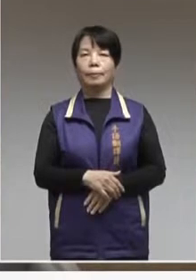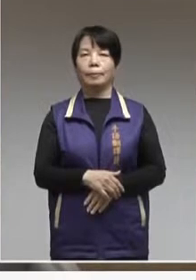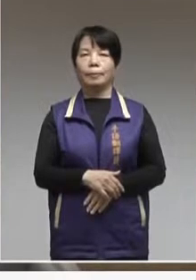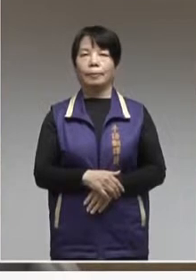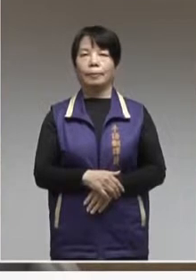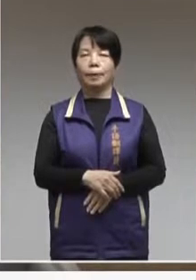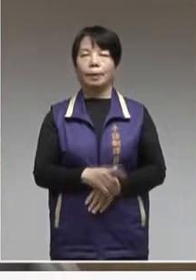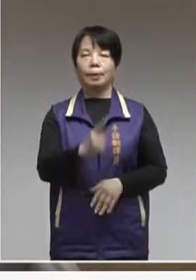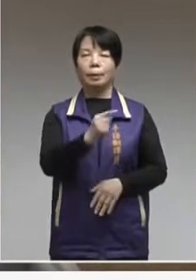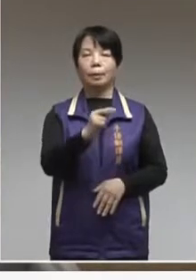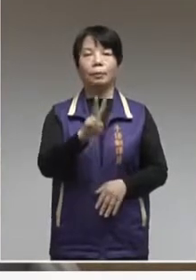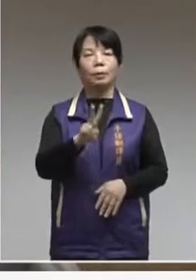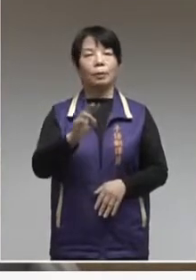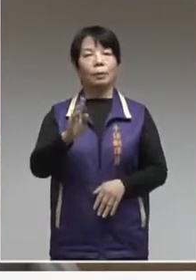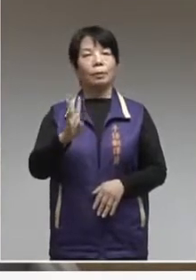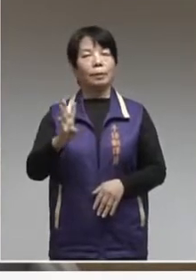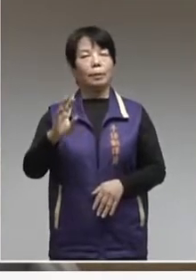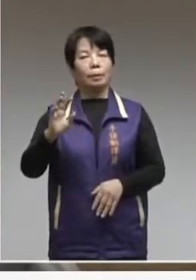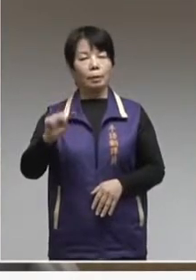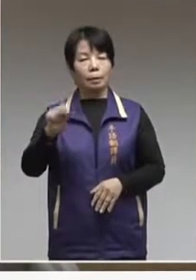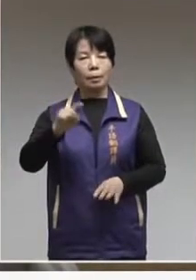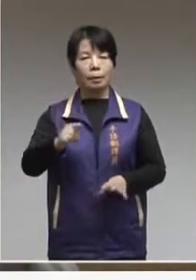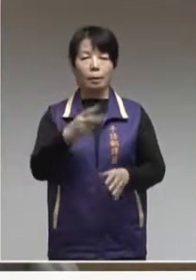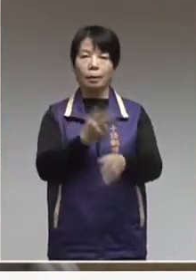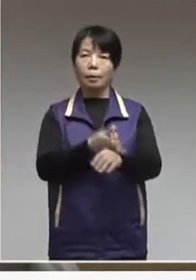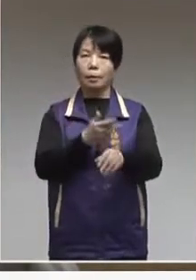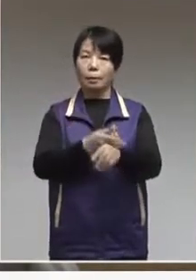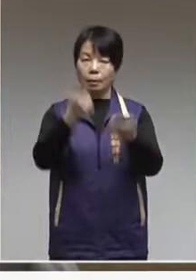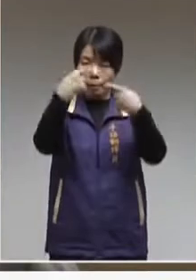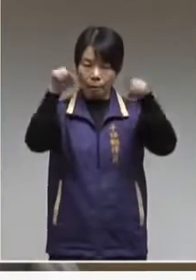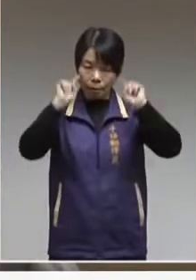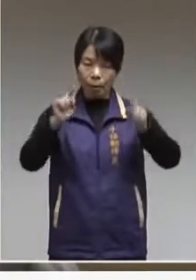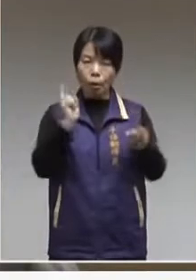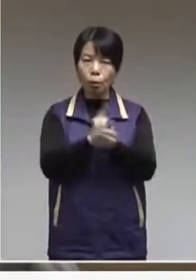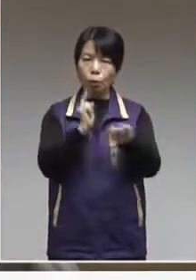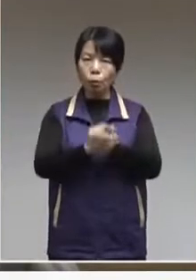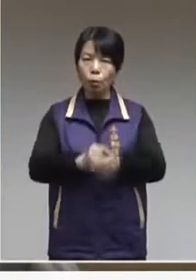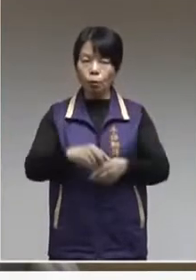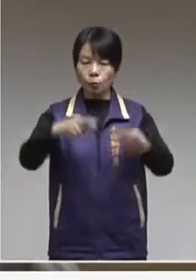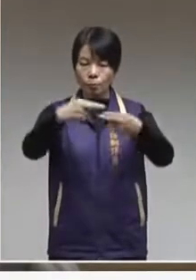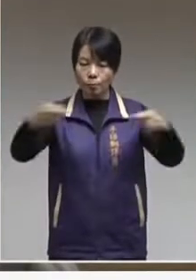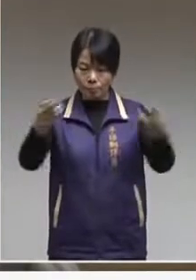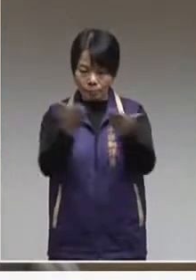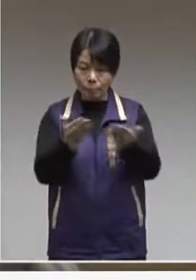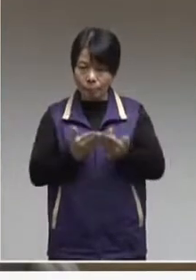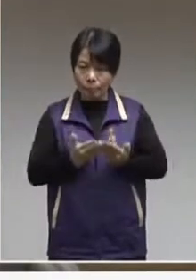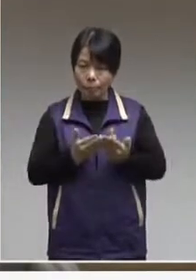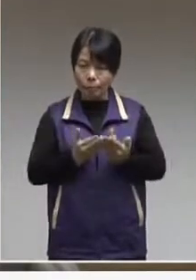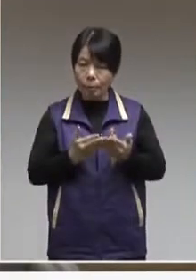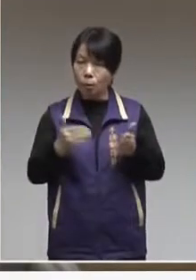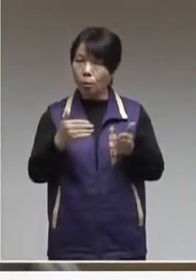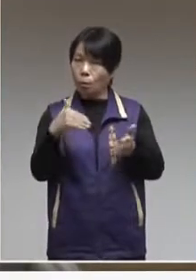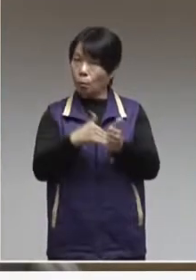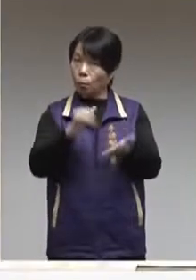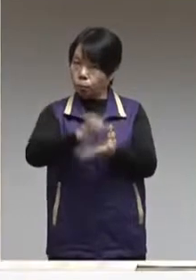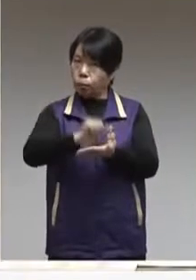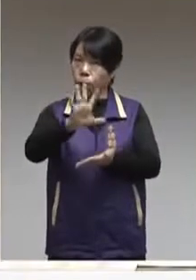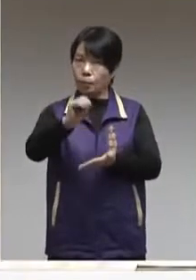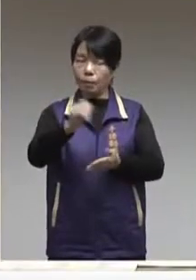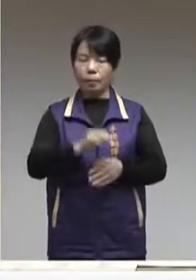TVBS 提问就是有关于就是科大南大生他的那个基因定序有出来结果了吗？ 他是属